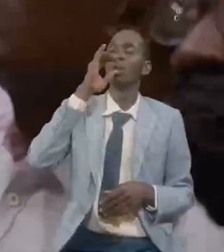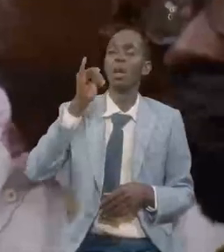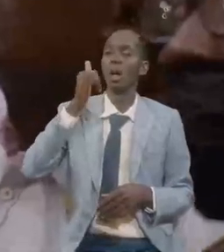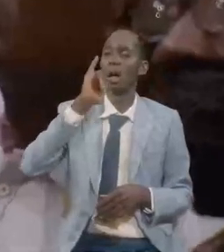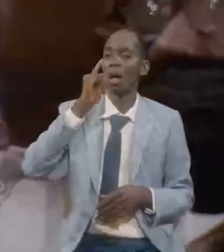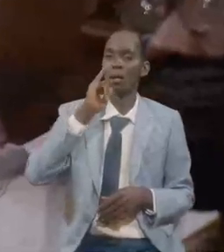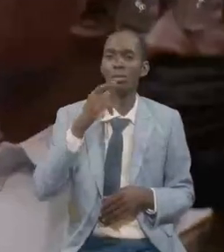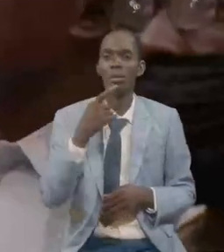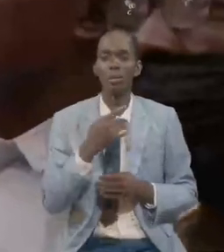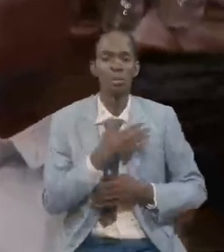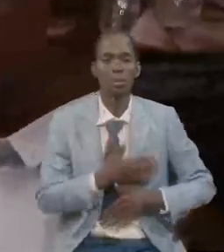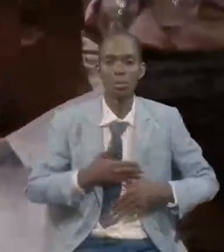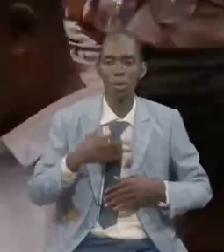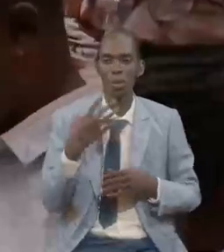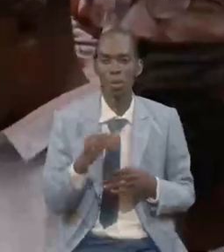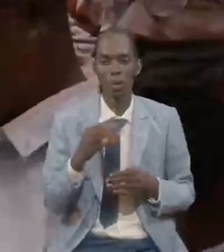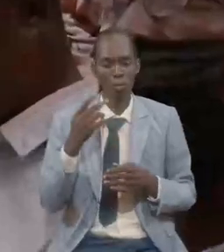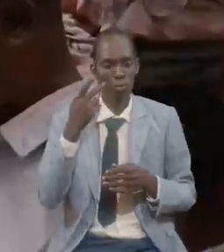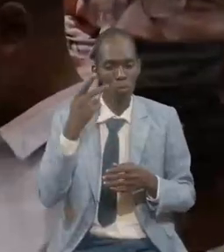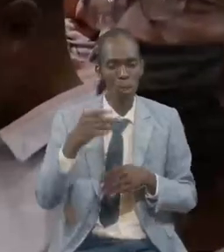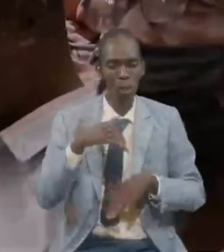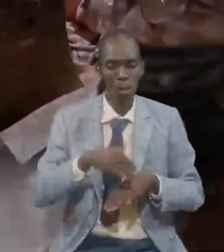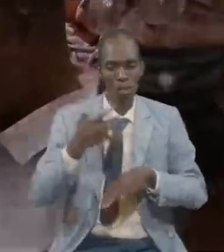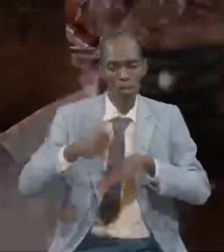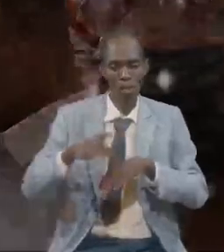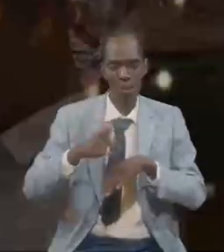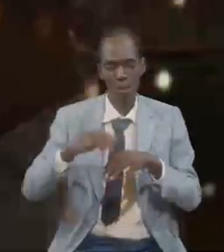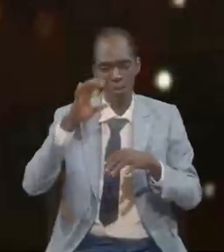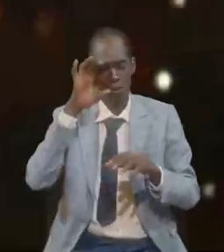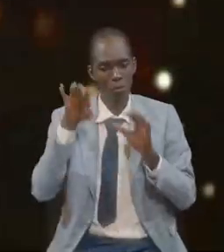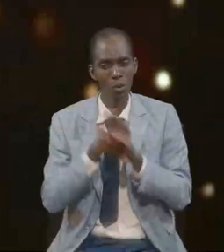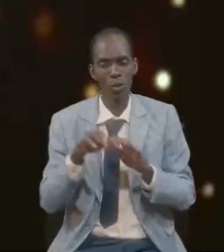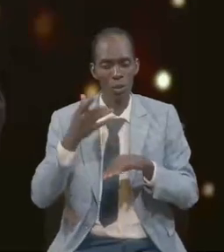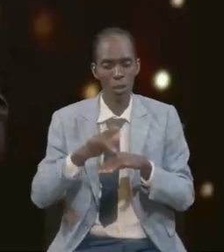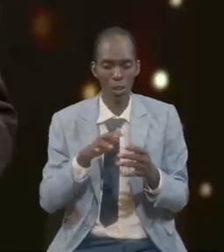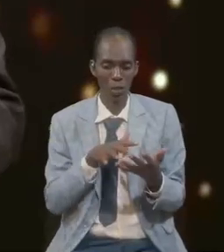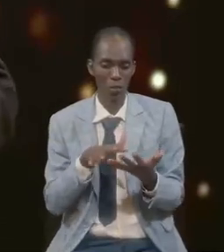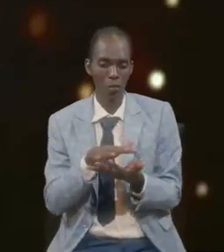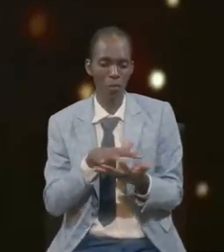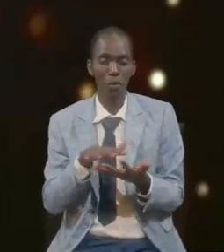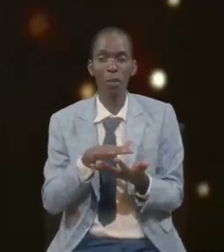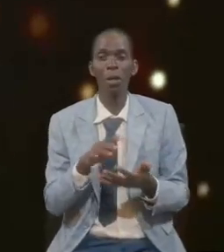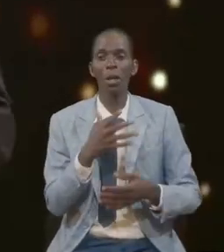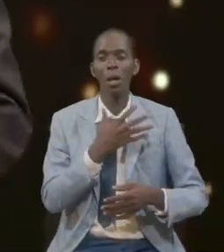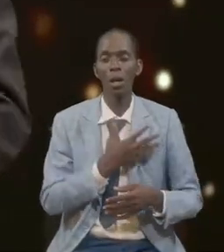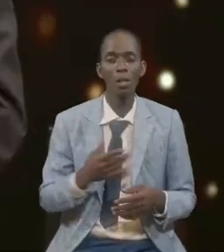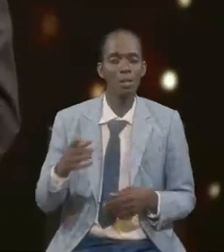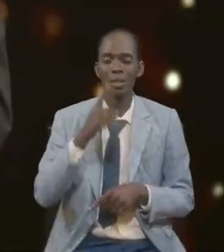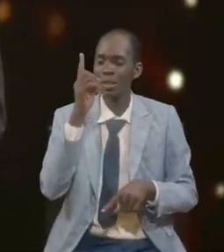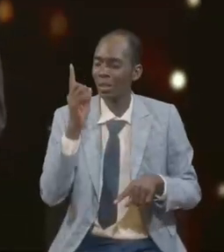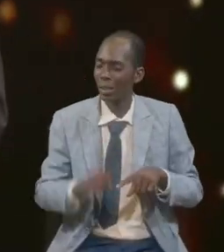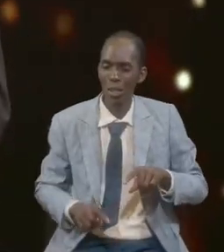bière, le plaisir de la pornographie, la chose là les intéresse. Et puis ils ne peuvent